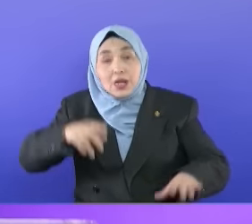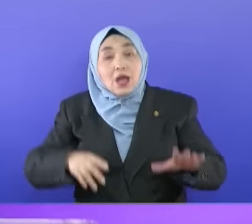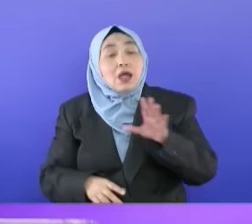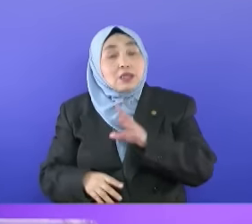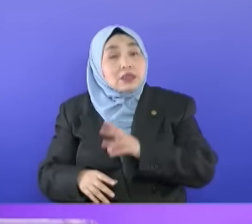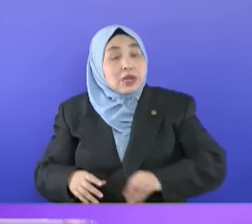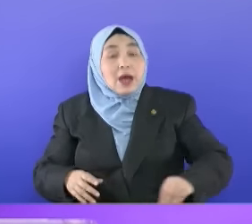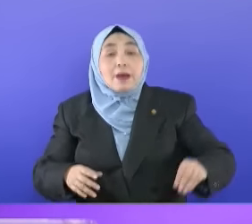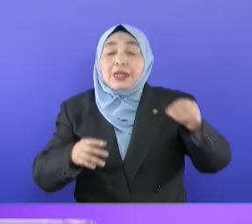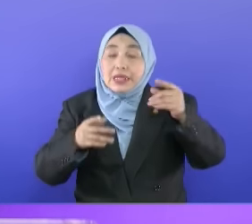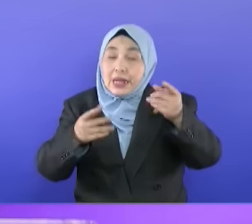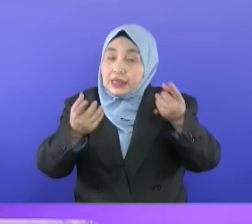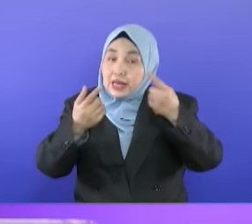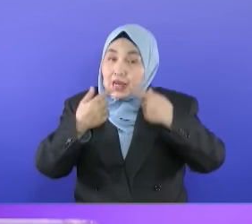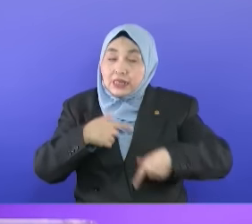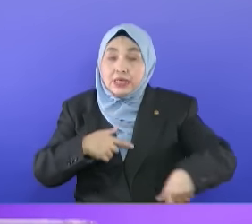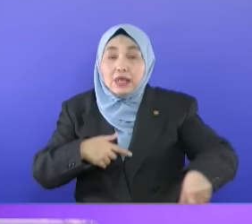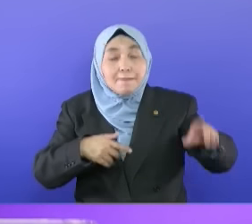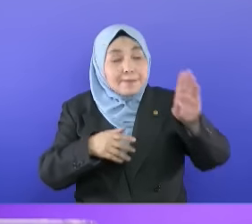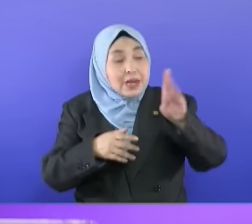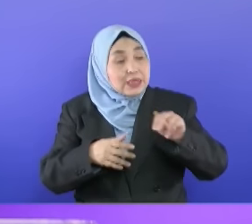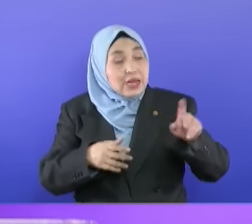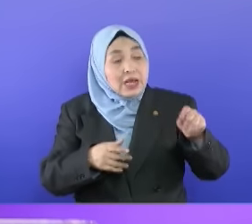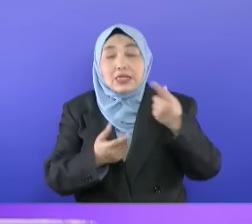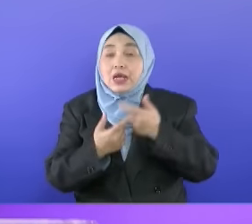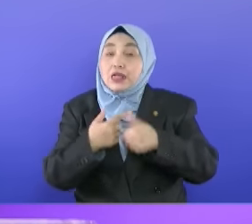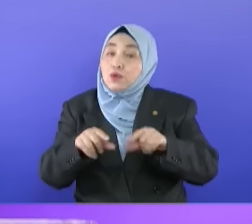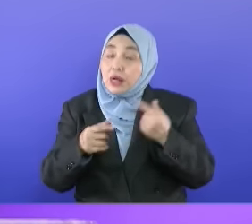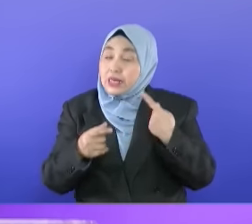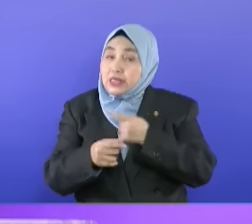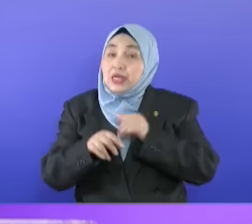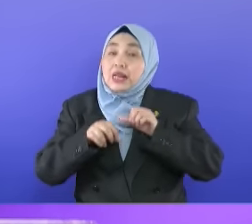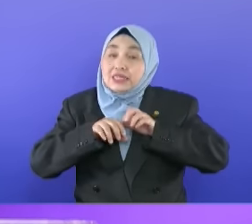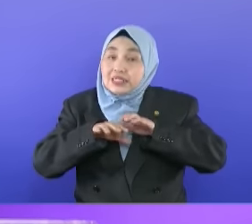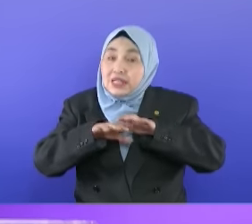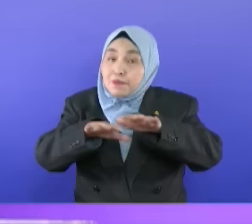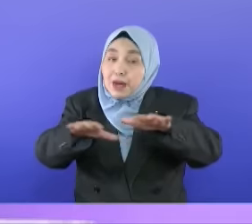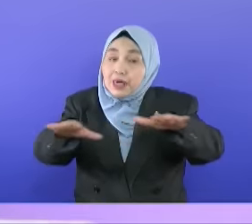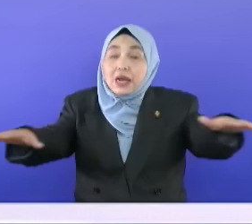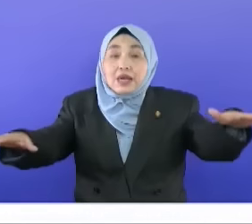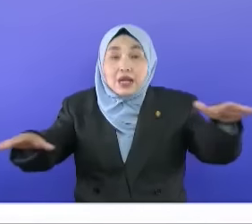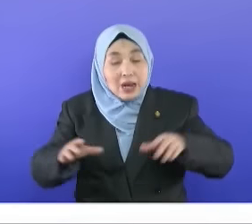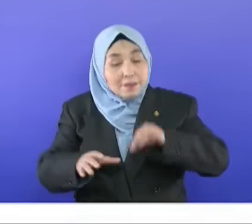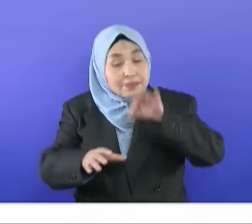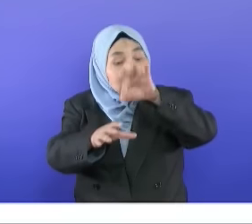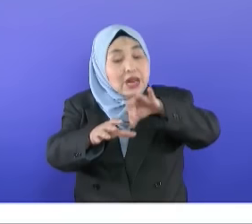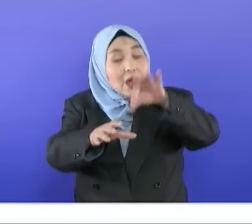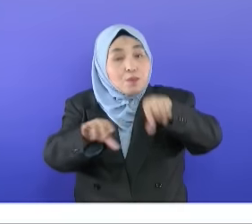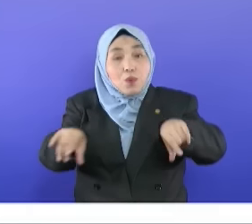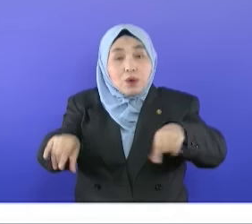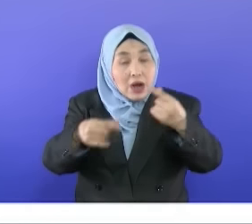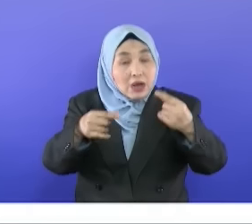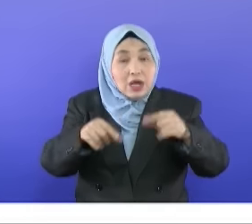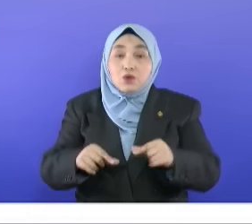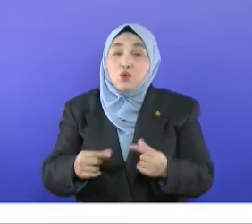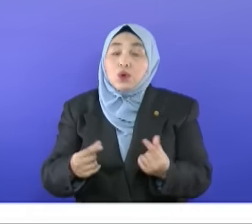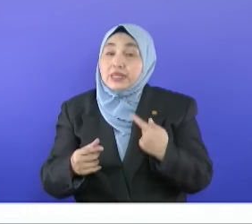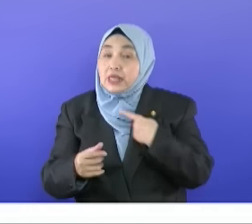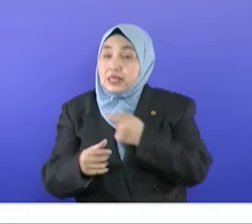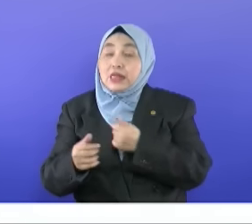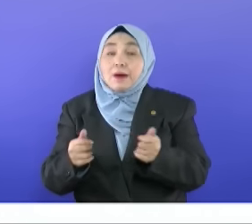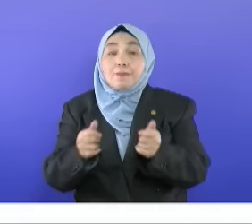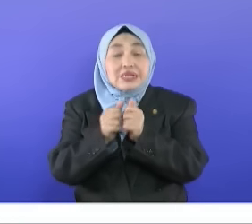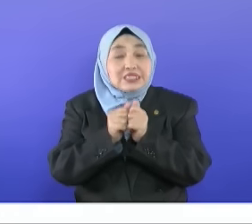bayinya daripada Alquran ini jadi inilah yang tidak ingin sebarkan dalam tabung gerakan al-qur'an sebagai satu platform kita bersama